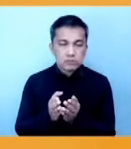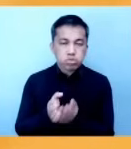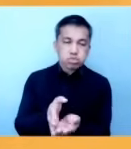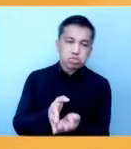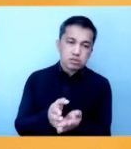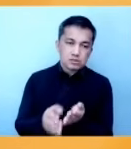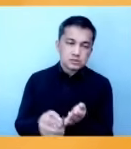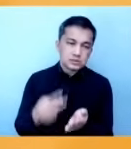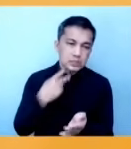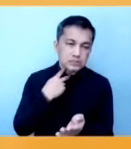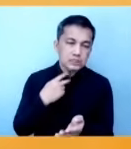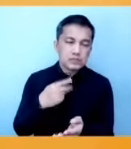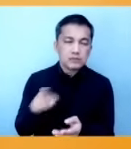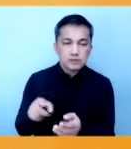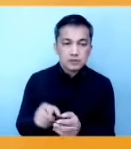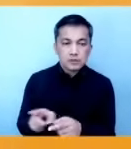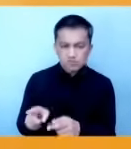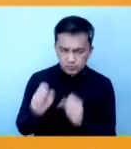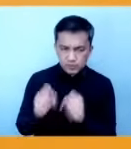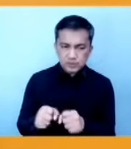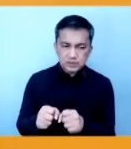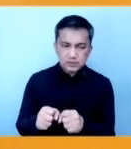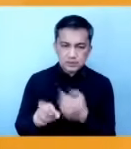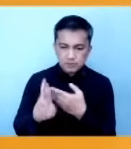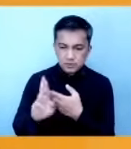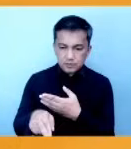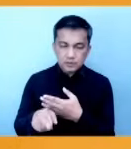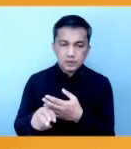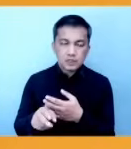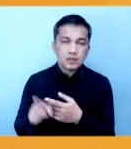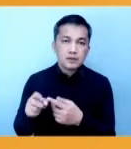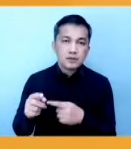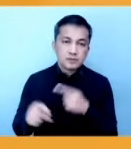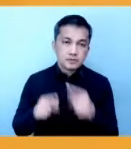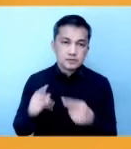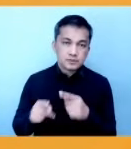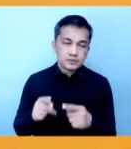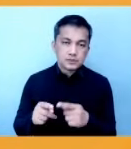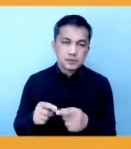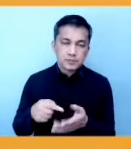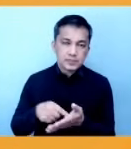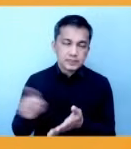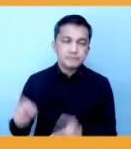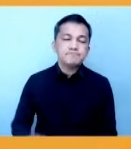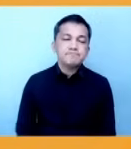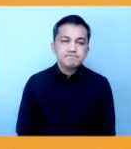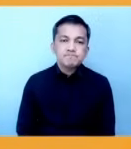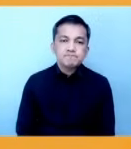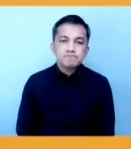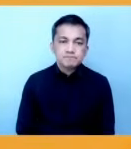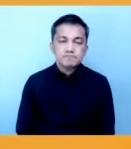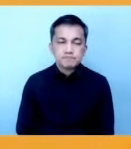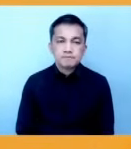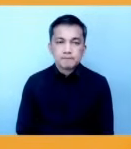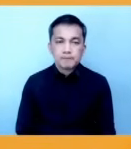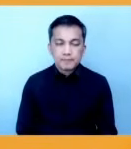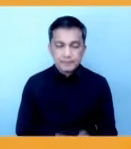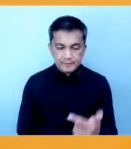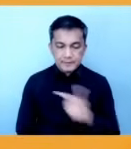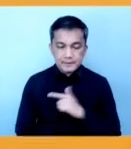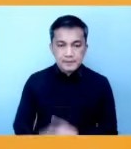vessel. Maaari naman daw i-refund ng mga pasahero ang kanilang pamasahe. Nagbabalita mula sa frontline, Brian